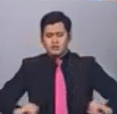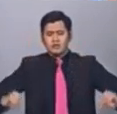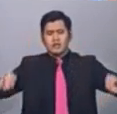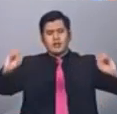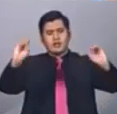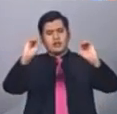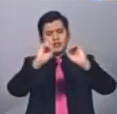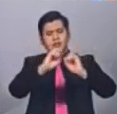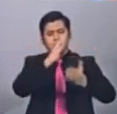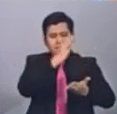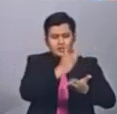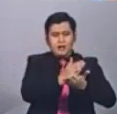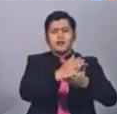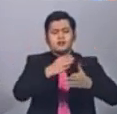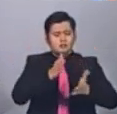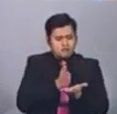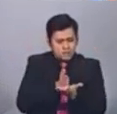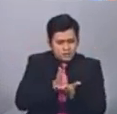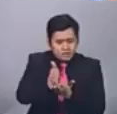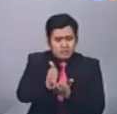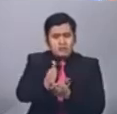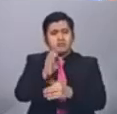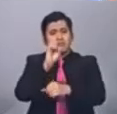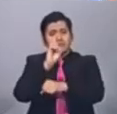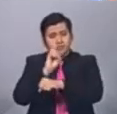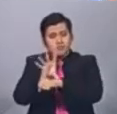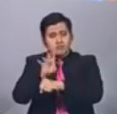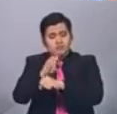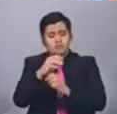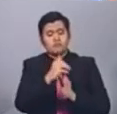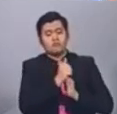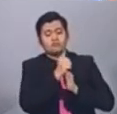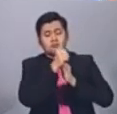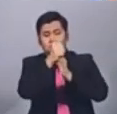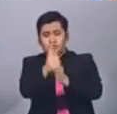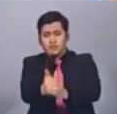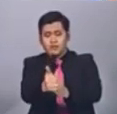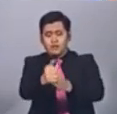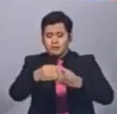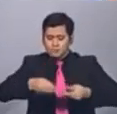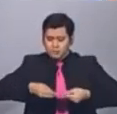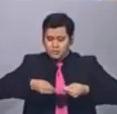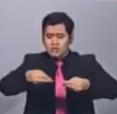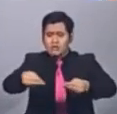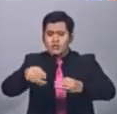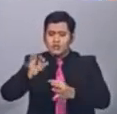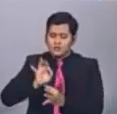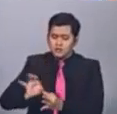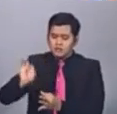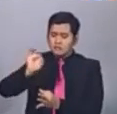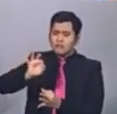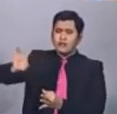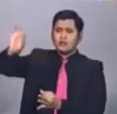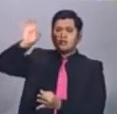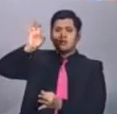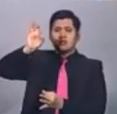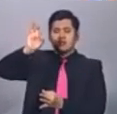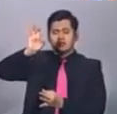memberikan nasihat, terus memberikan bimbingan, memberikan kata-kata semangat, dan beliaulah tempat kami meluahkan